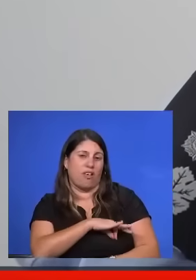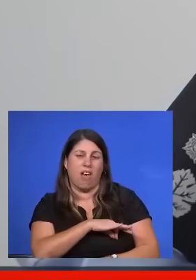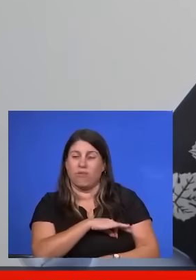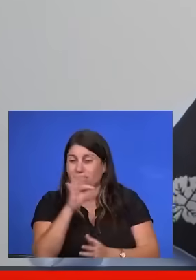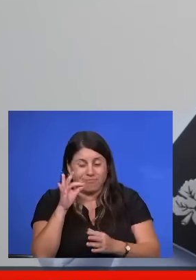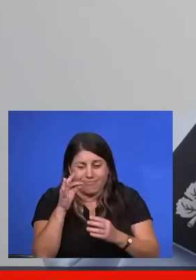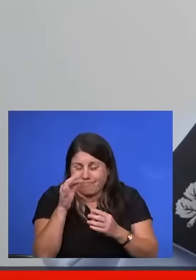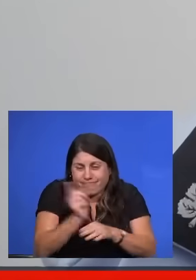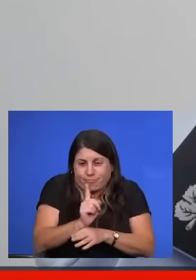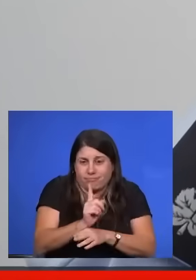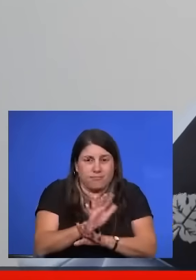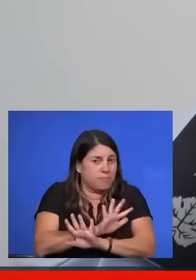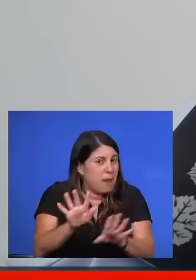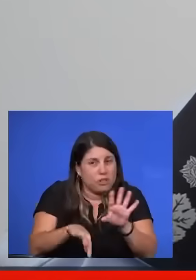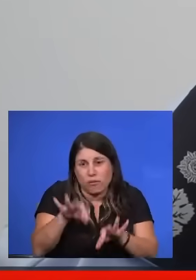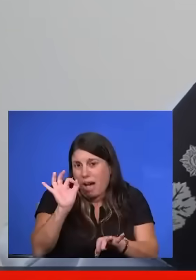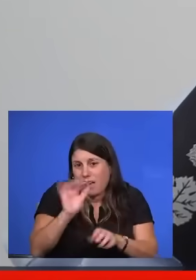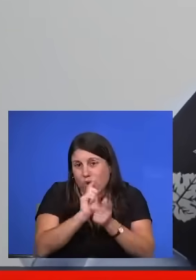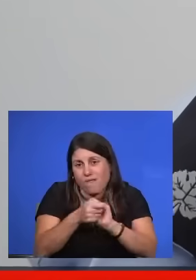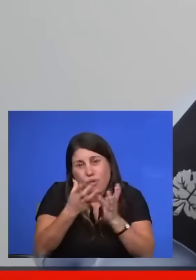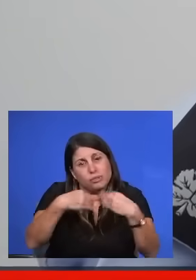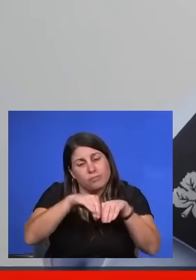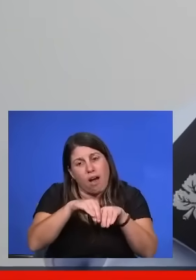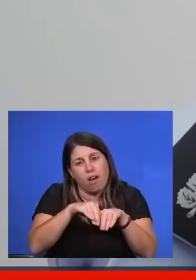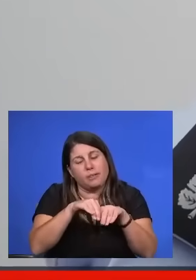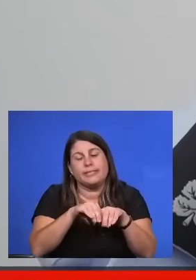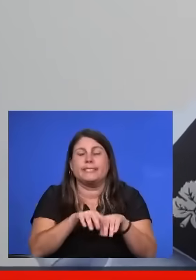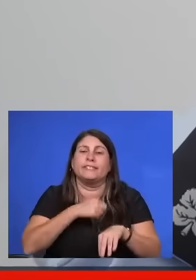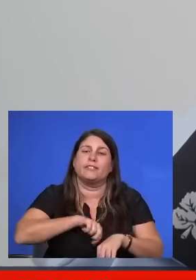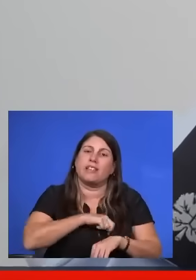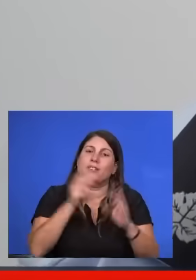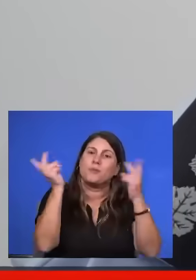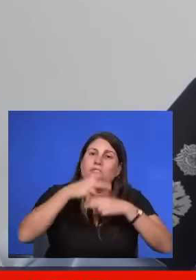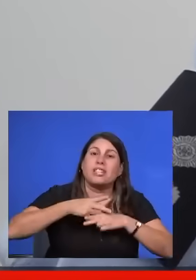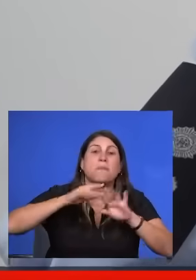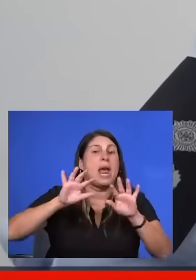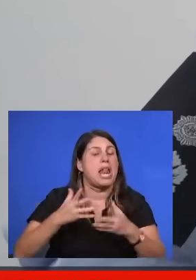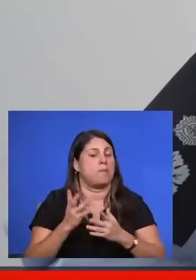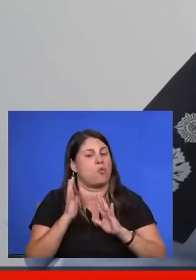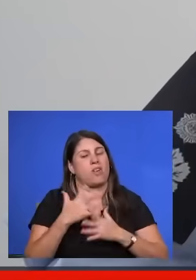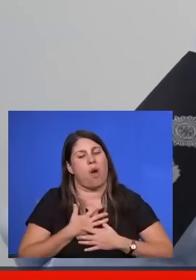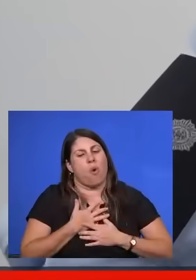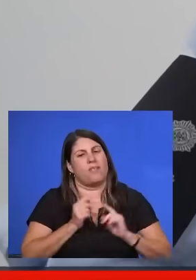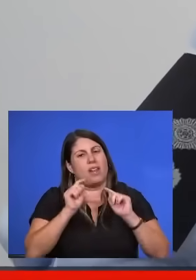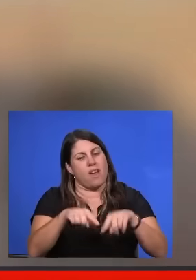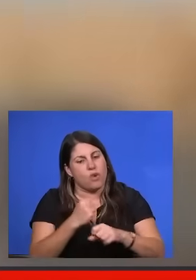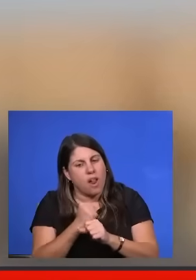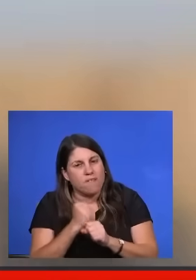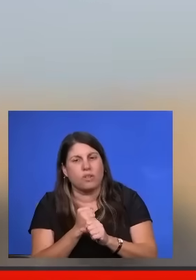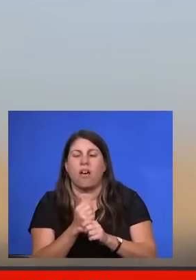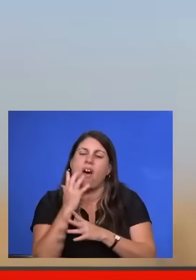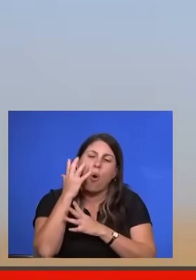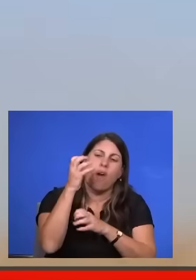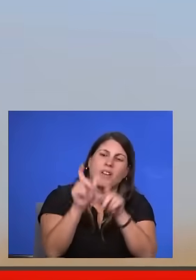שבחרנו, אבל אנחנו לגמרי מבינים למה הוא כל כך היה אוהב לבוא לעבודה, וכל כך היה אוהב את האנשים פה.